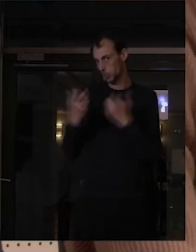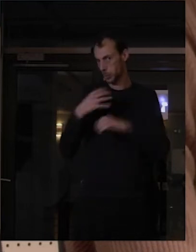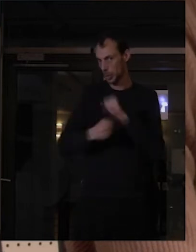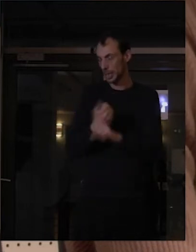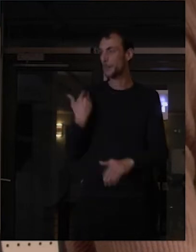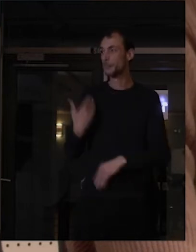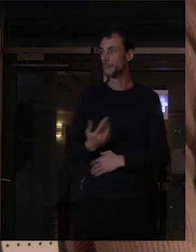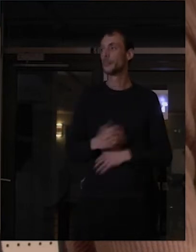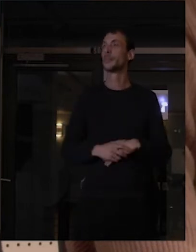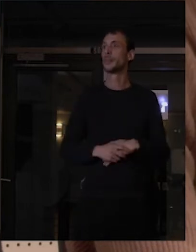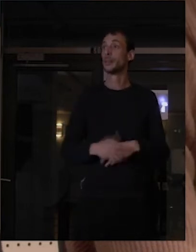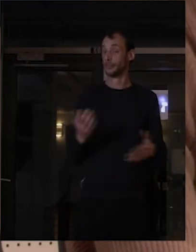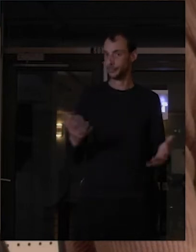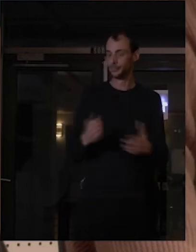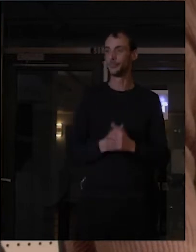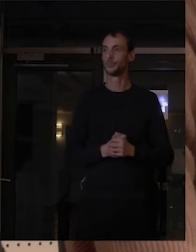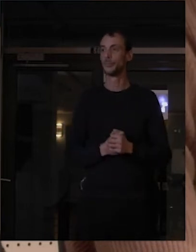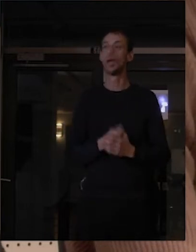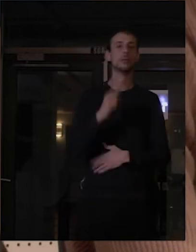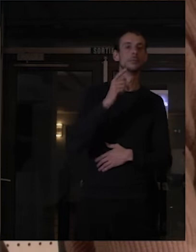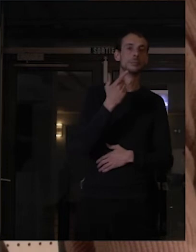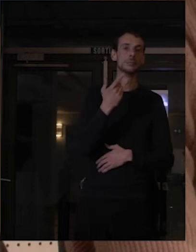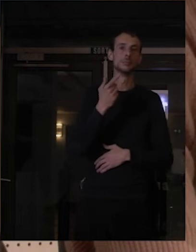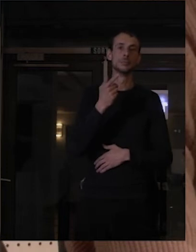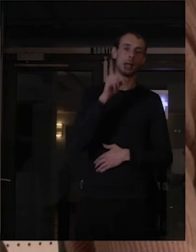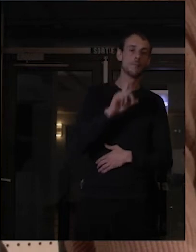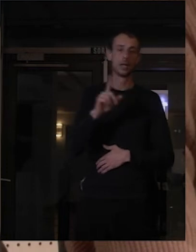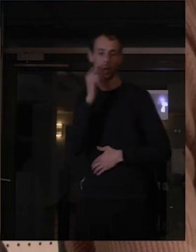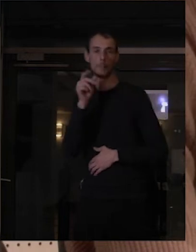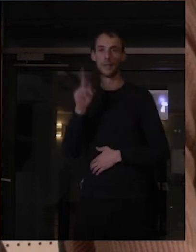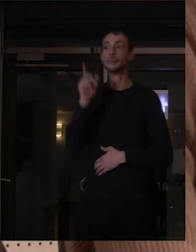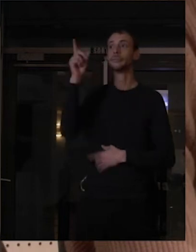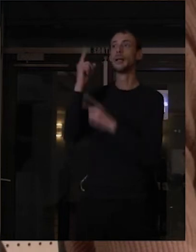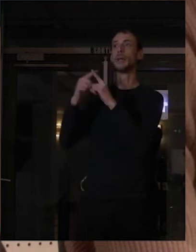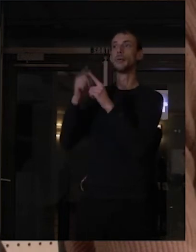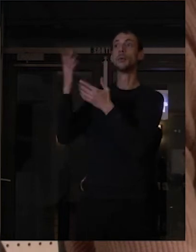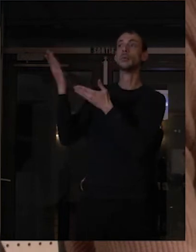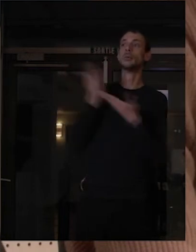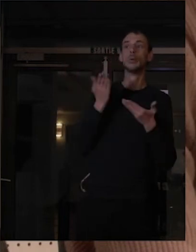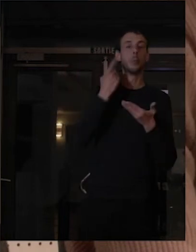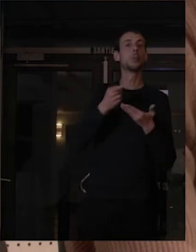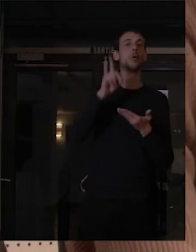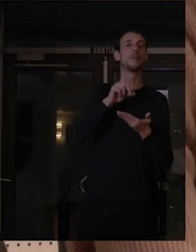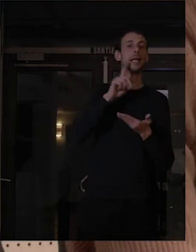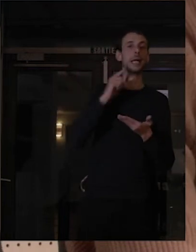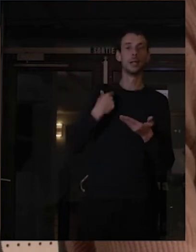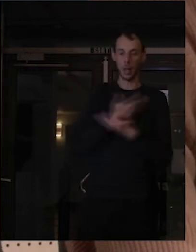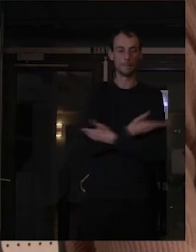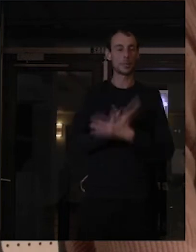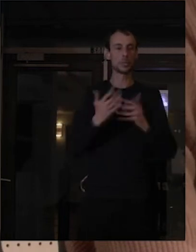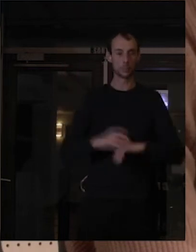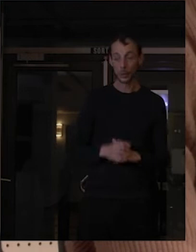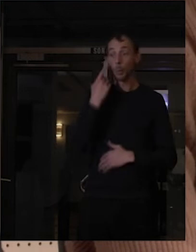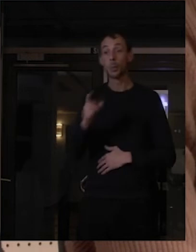et les garçons. La fédération en Coupe de France, pour les filles, n'envoie que des maillots. pour les garçons, envoie une tenue complète, maillot,